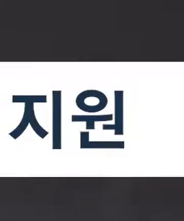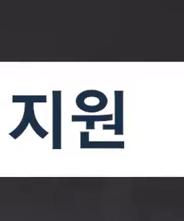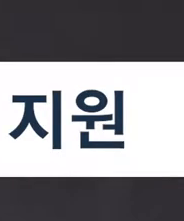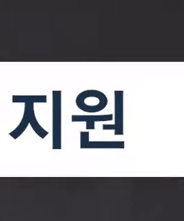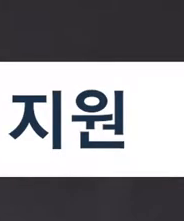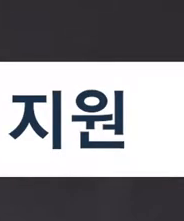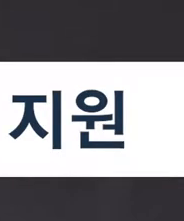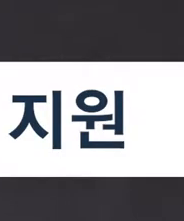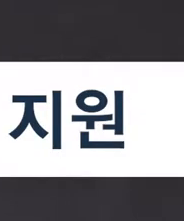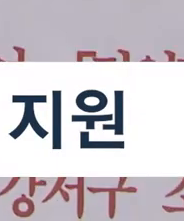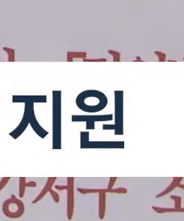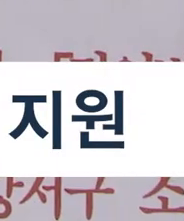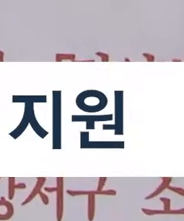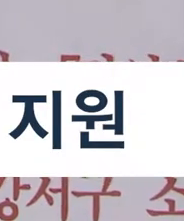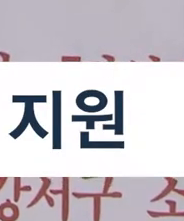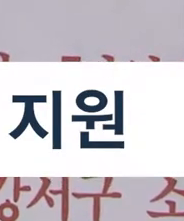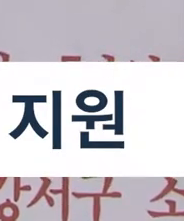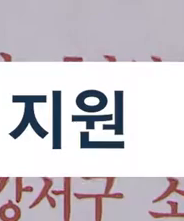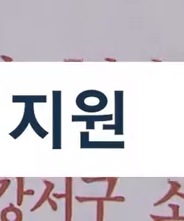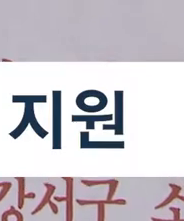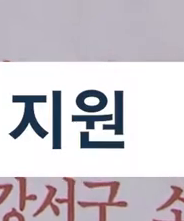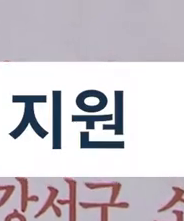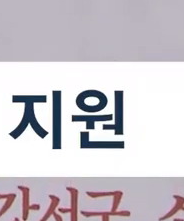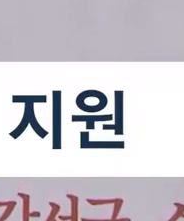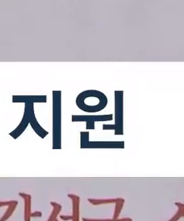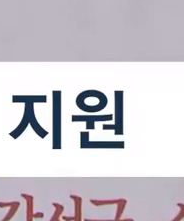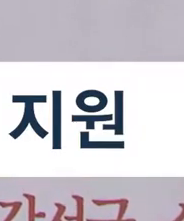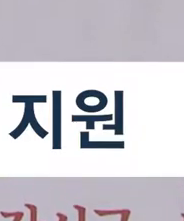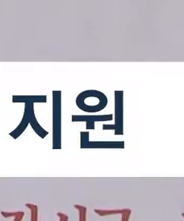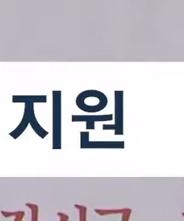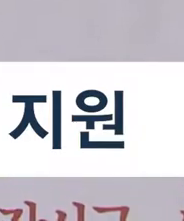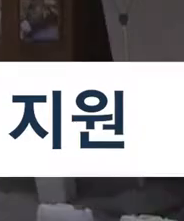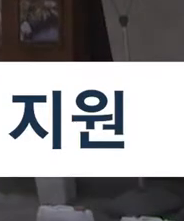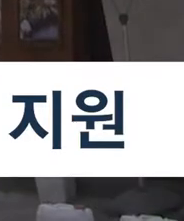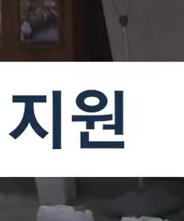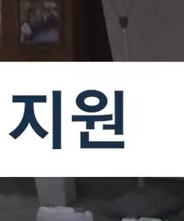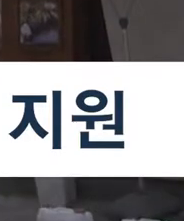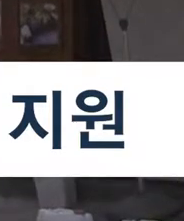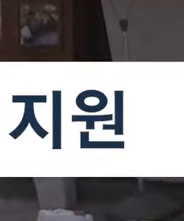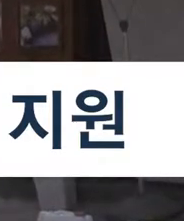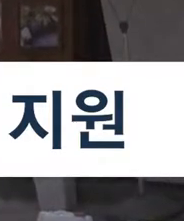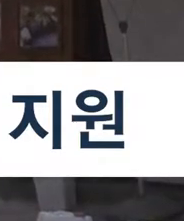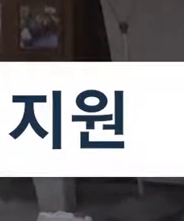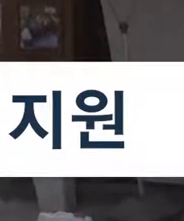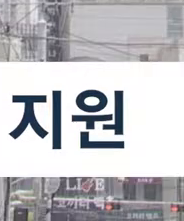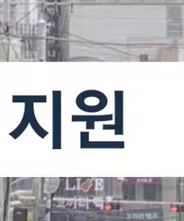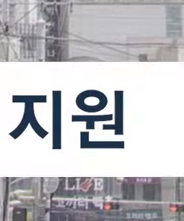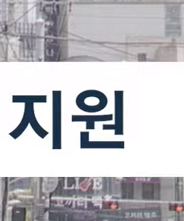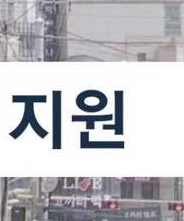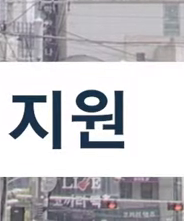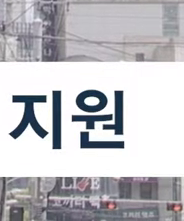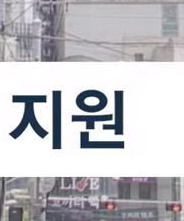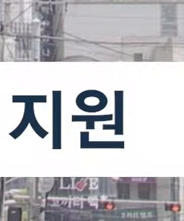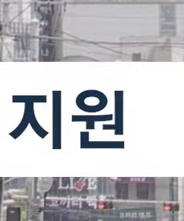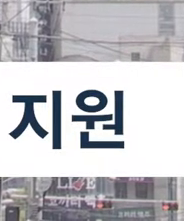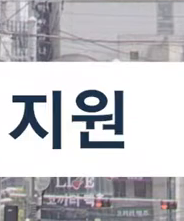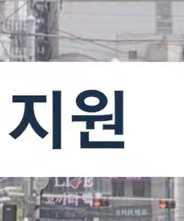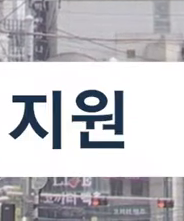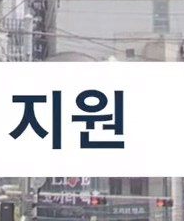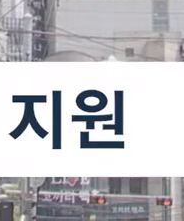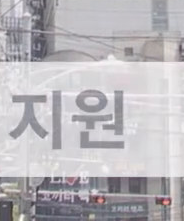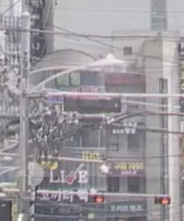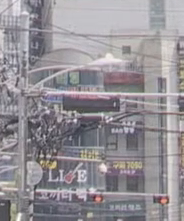강서구가 코론 알고 확산 방지를 위해 집합 금지 영업 제안을 한 업종 가운데 폐업을 한 소상공인에게 현금 50만원을